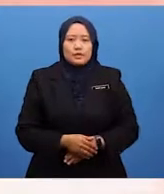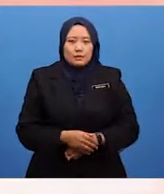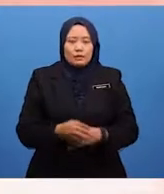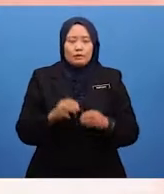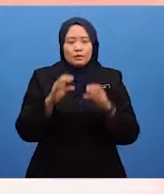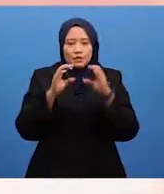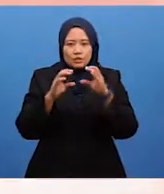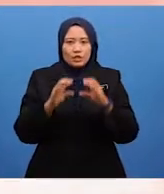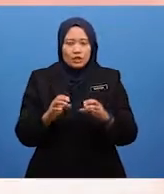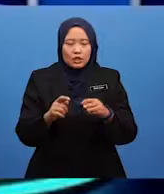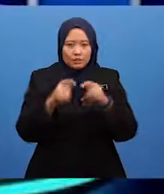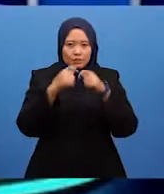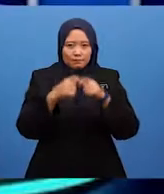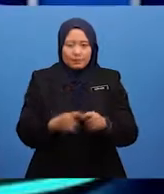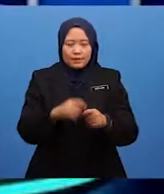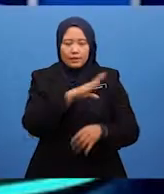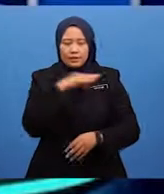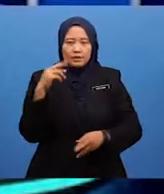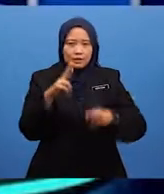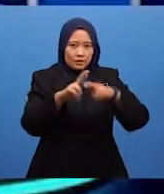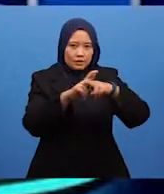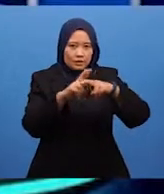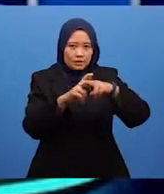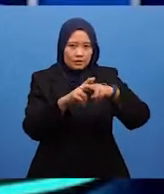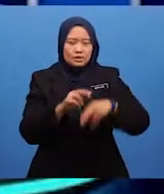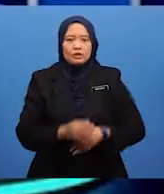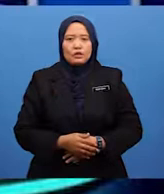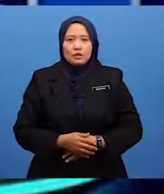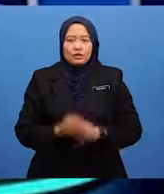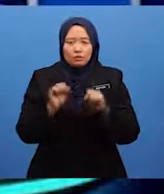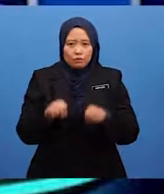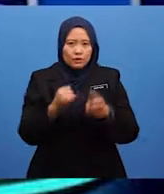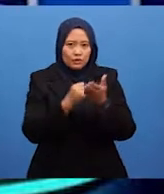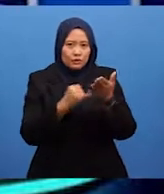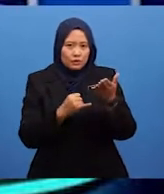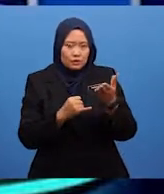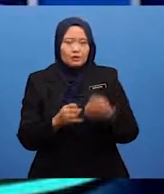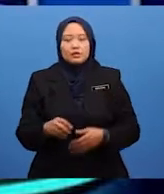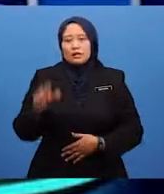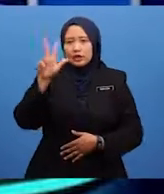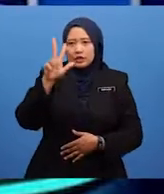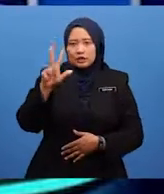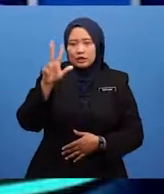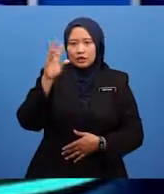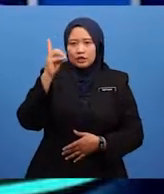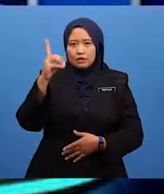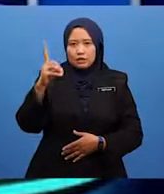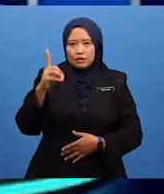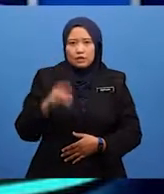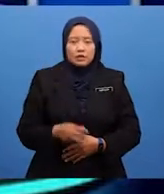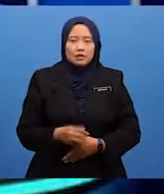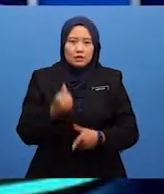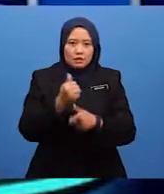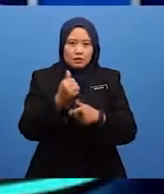dan juga ringkas lukisan teknik kali ini juga boleh dilukis secara tiga dimensi yang juga dikenali sebagai